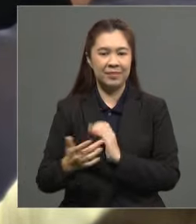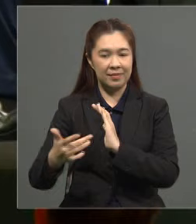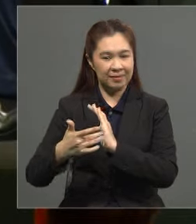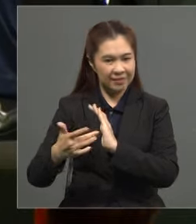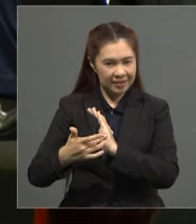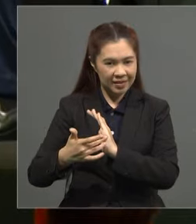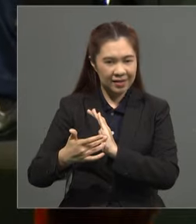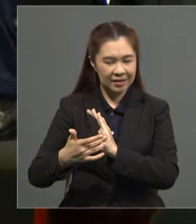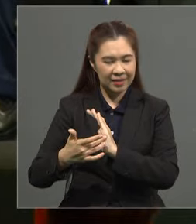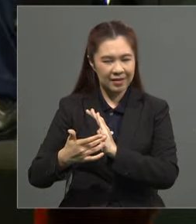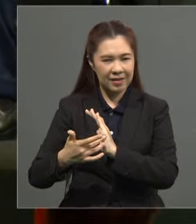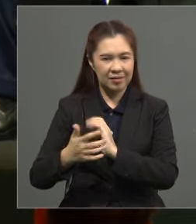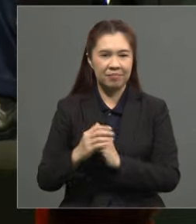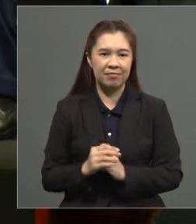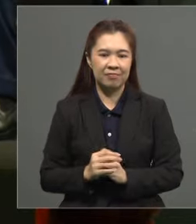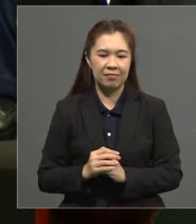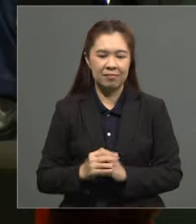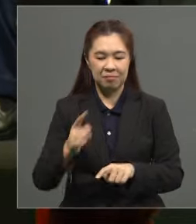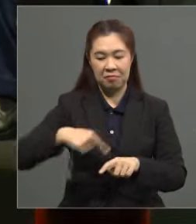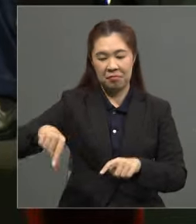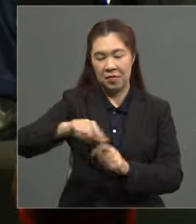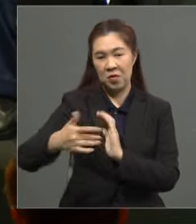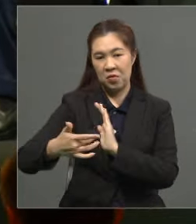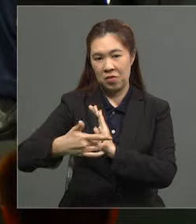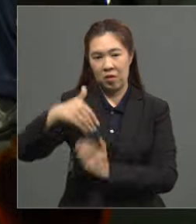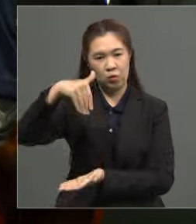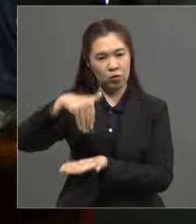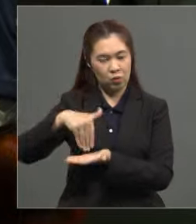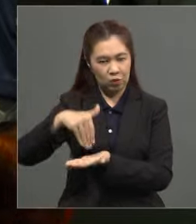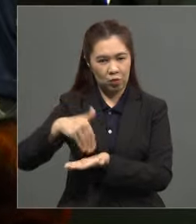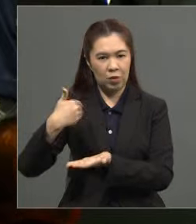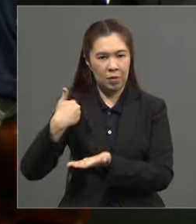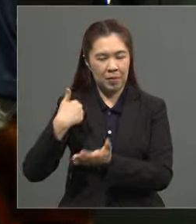embassy เปรียบเสมือน1พื้นที่ที่มี data center ไปช่วม